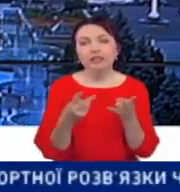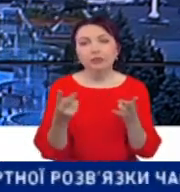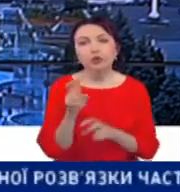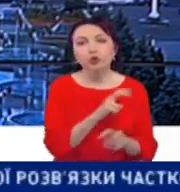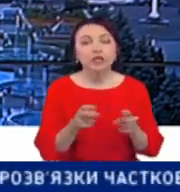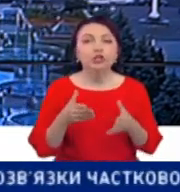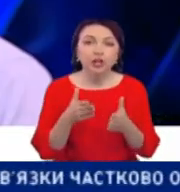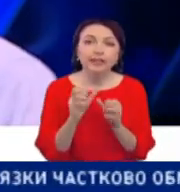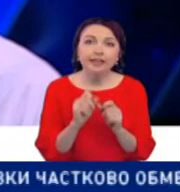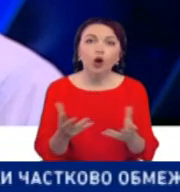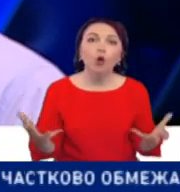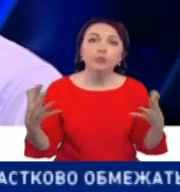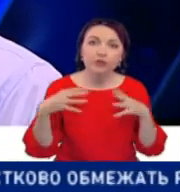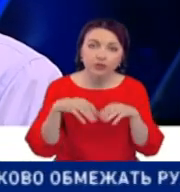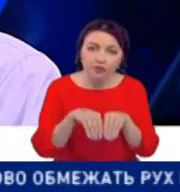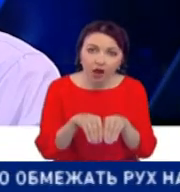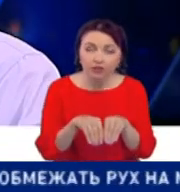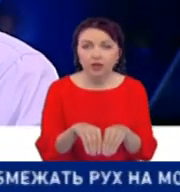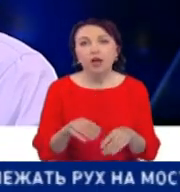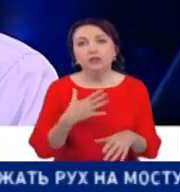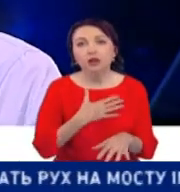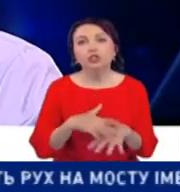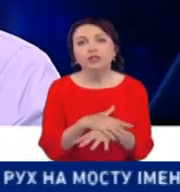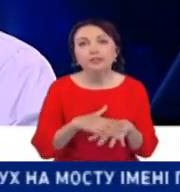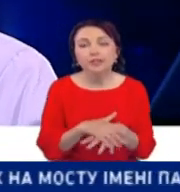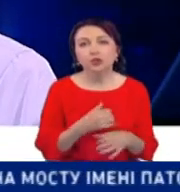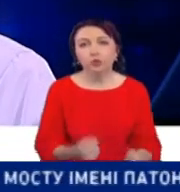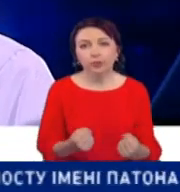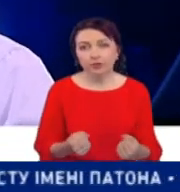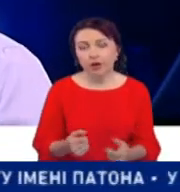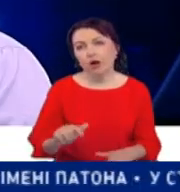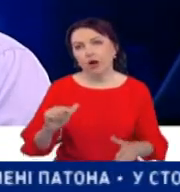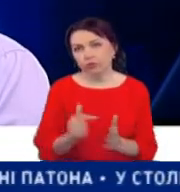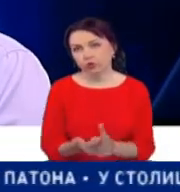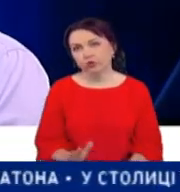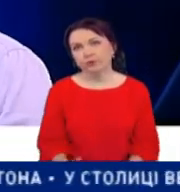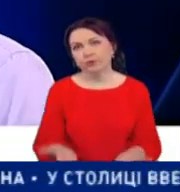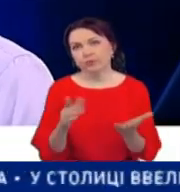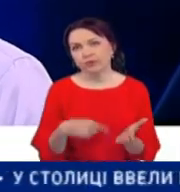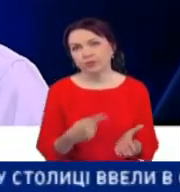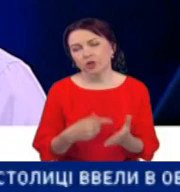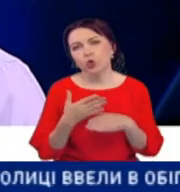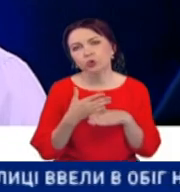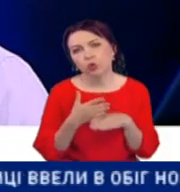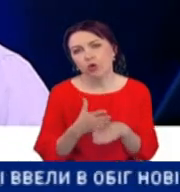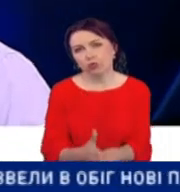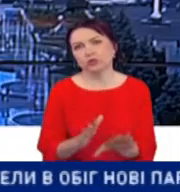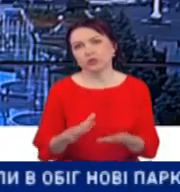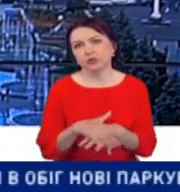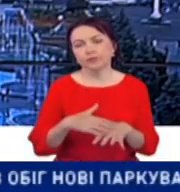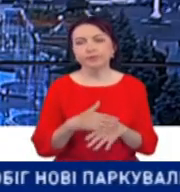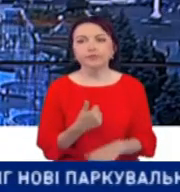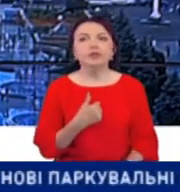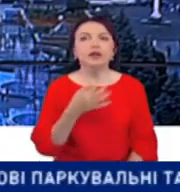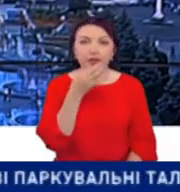як об'єднати та консолідувати 100%. Наше населення. 100%. А ми будемо знову підіймати питання, які тільки його розколюють. Я от вам скажу зараз для